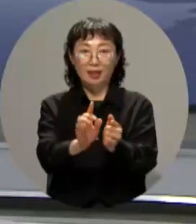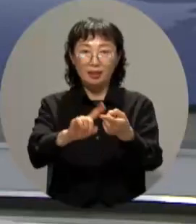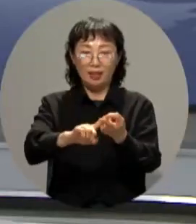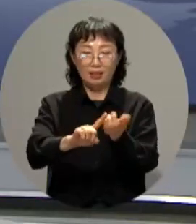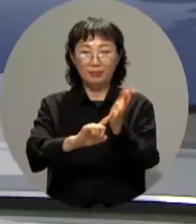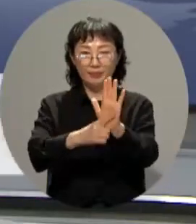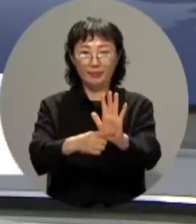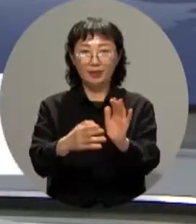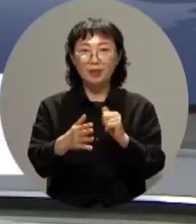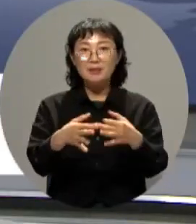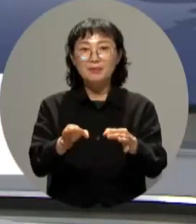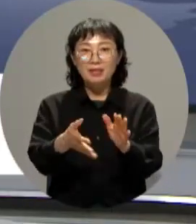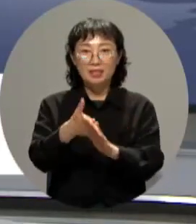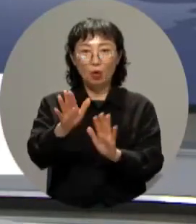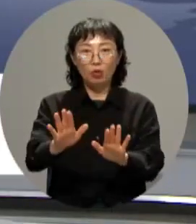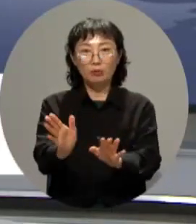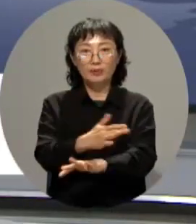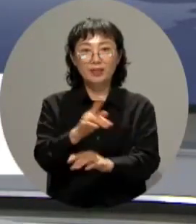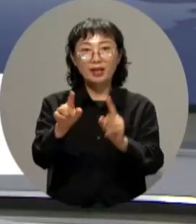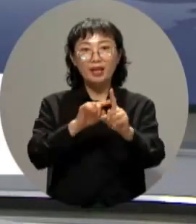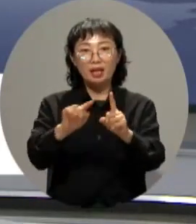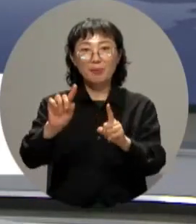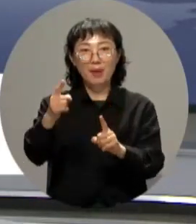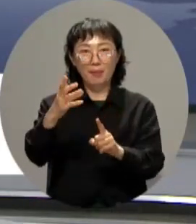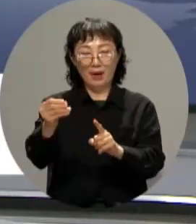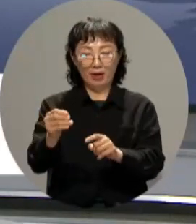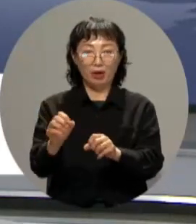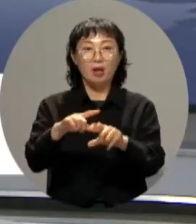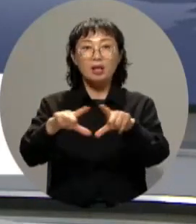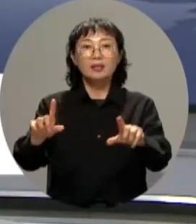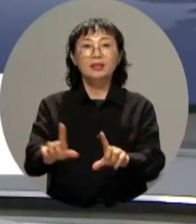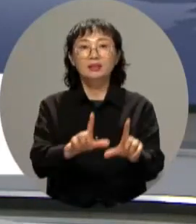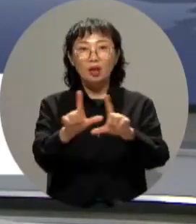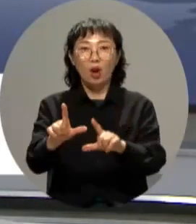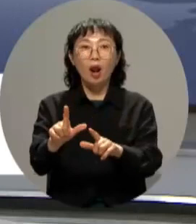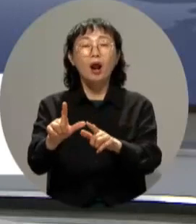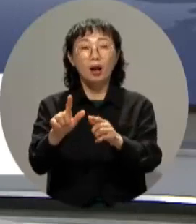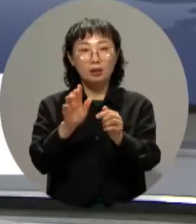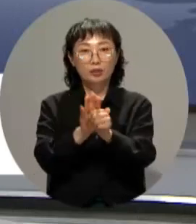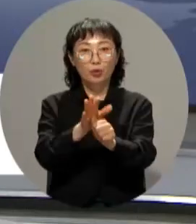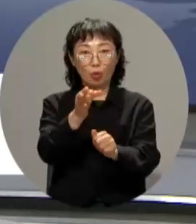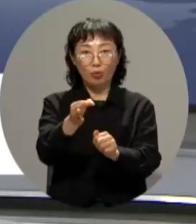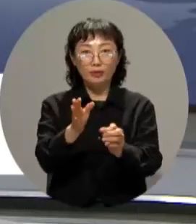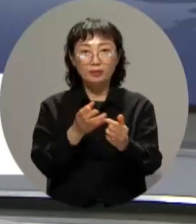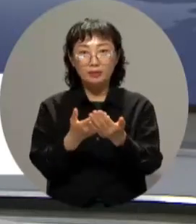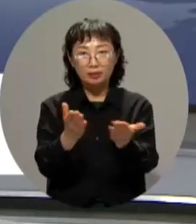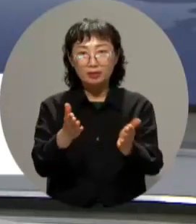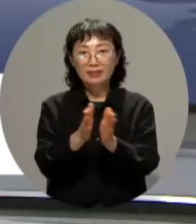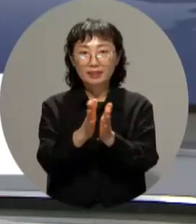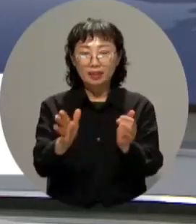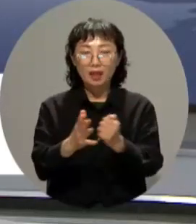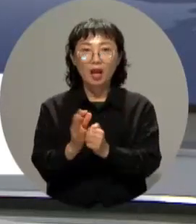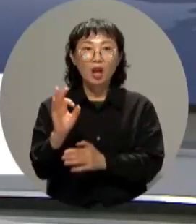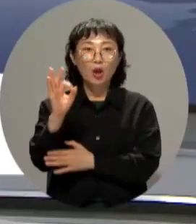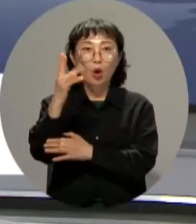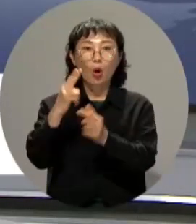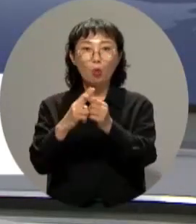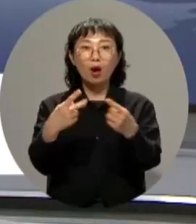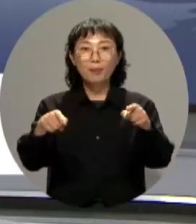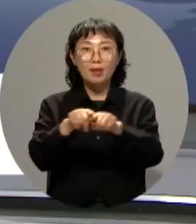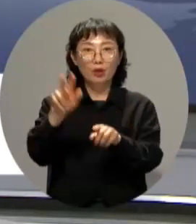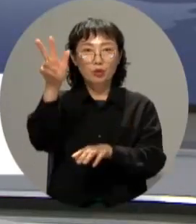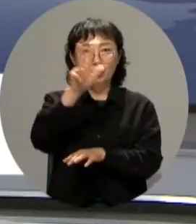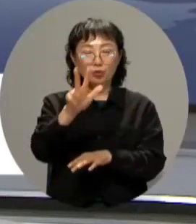김제 씨가 오늘부터 1인당 100만 원의 일상회복 지원금을 지급하기 시작했습니다. 전라남도 영광군과 함께